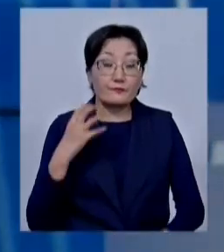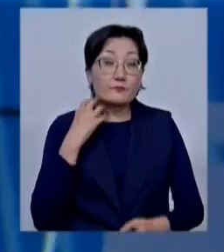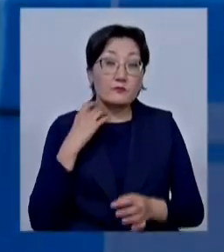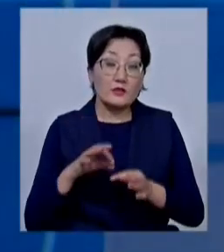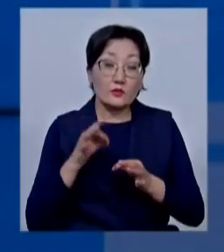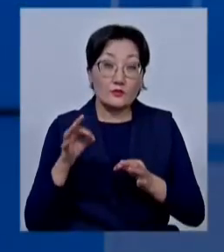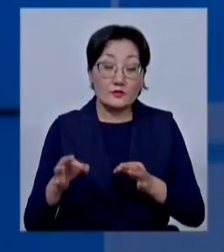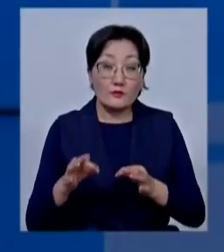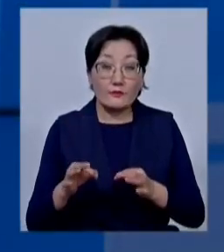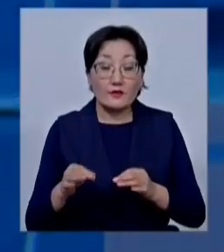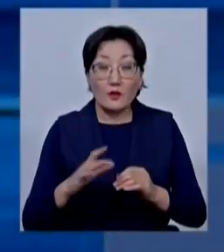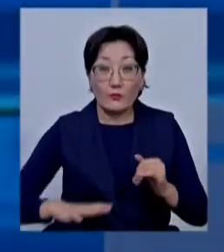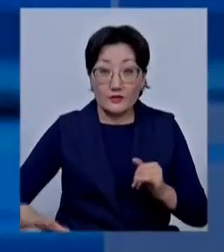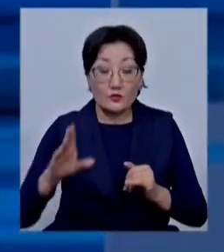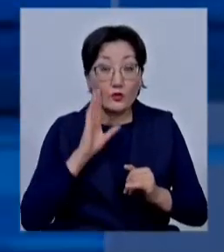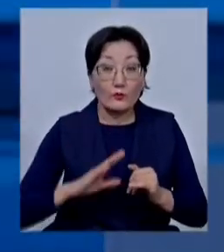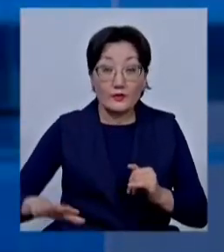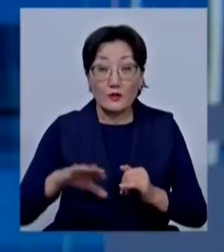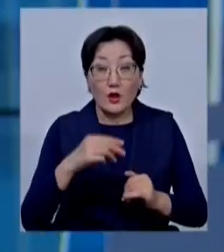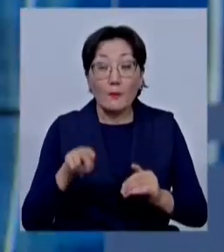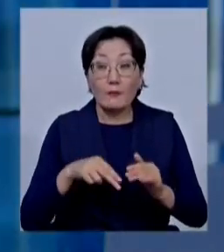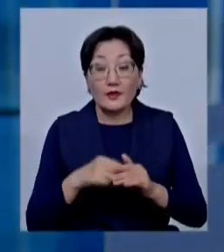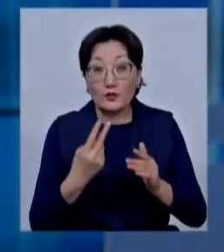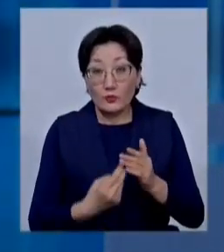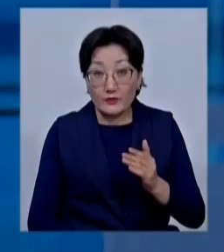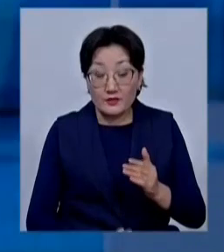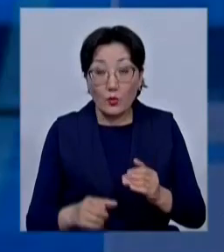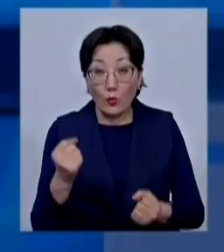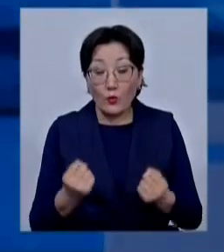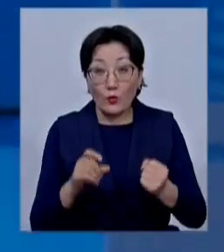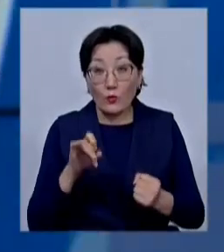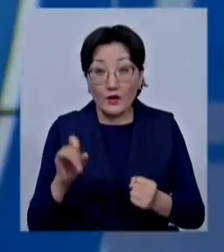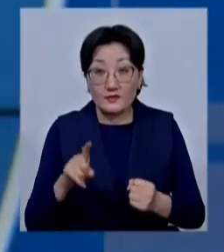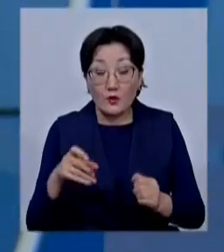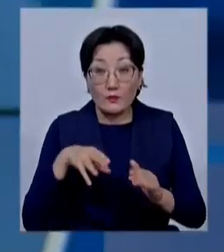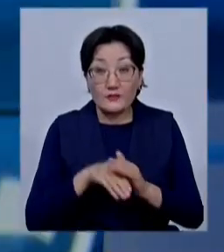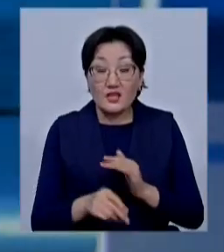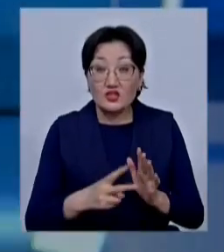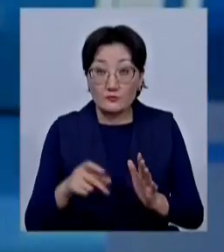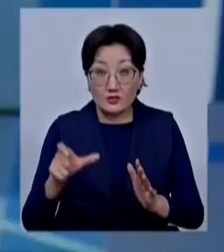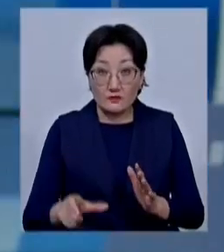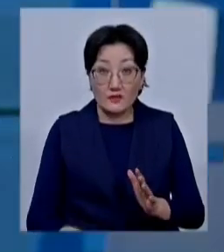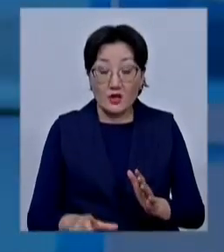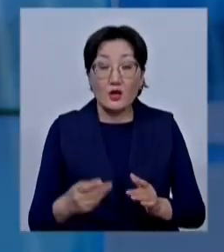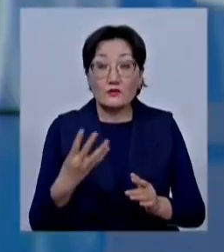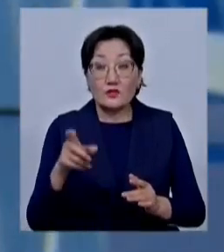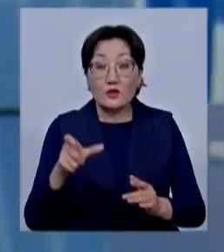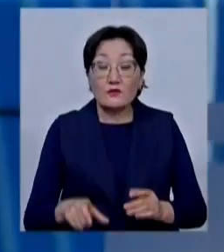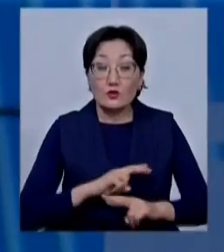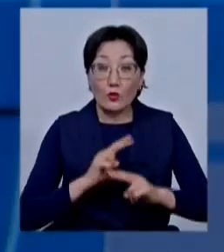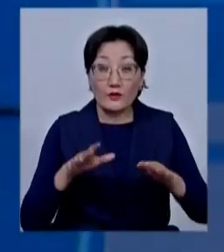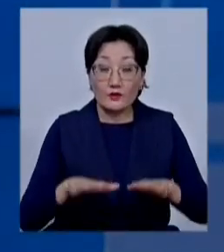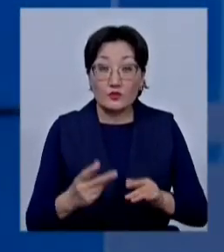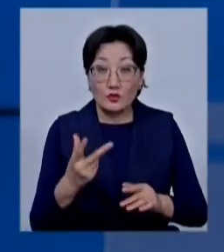Кызылординской области на озере Камыстыбас под лед провалился автомобиль УАЗ. В салоне находилось 7 человек. Четверо погибли на